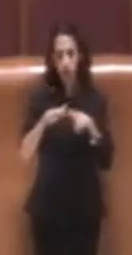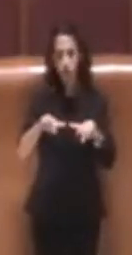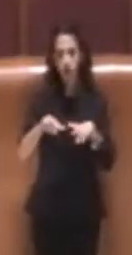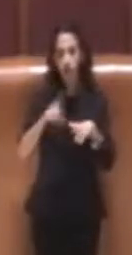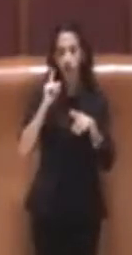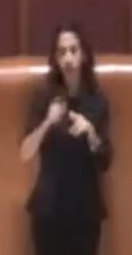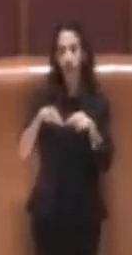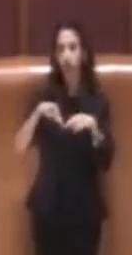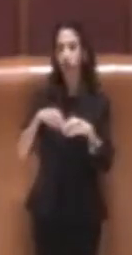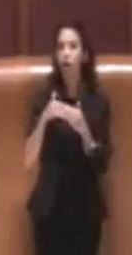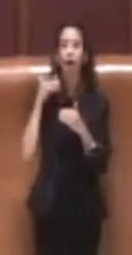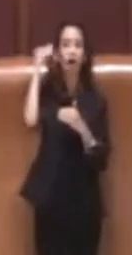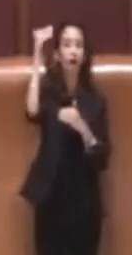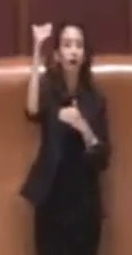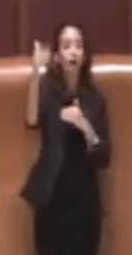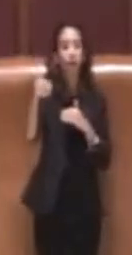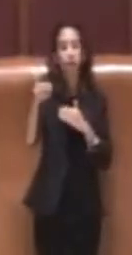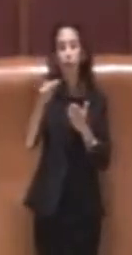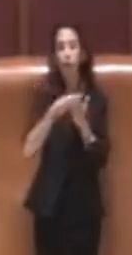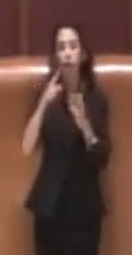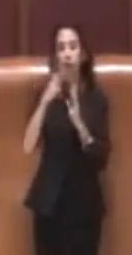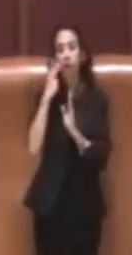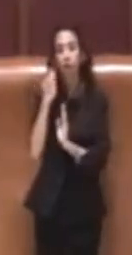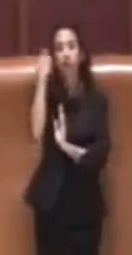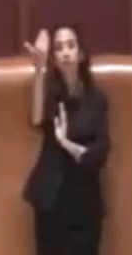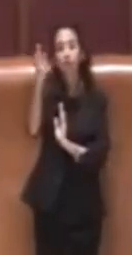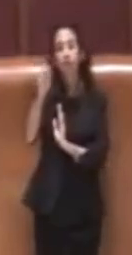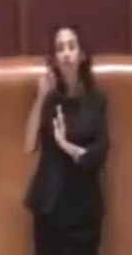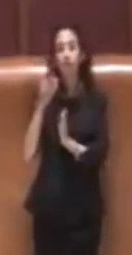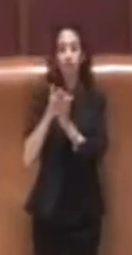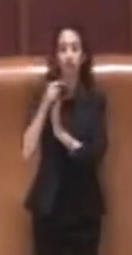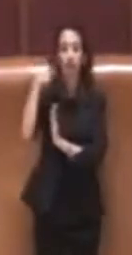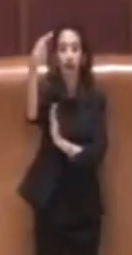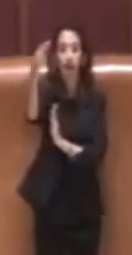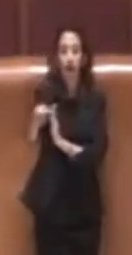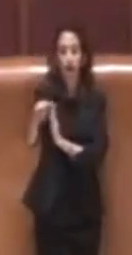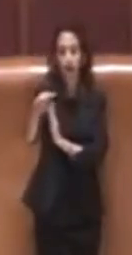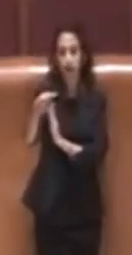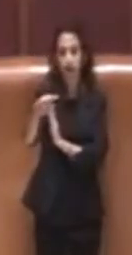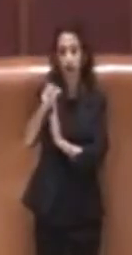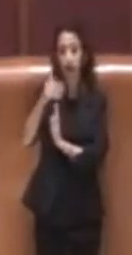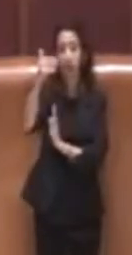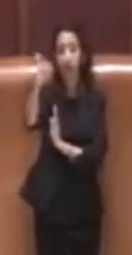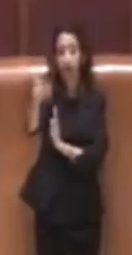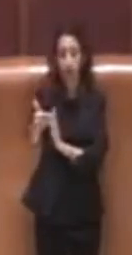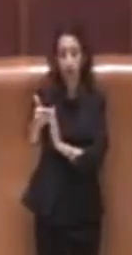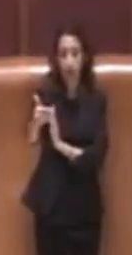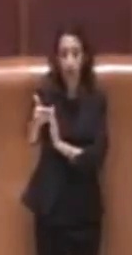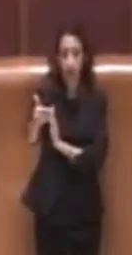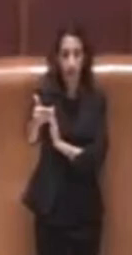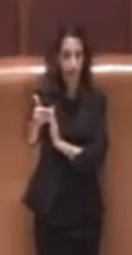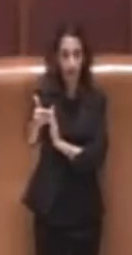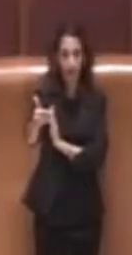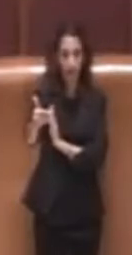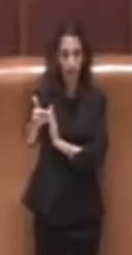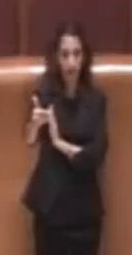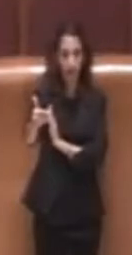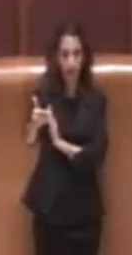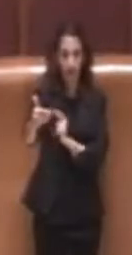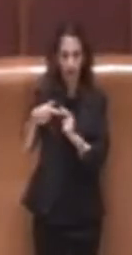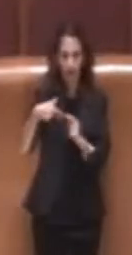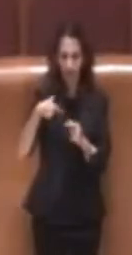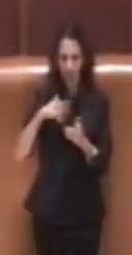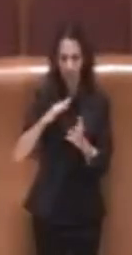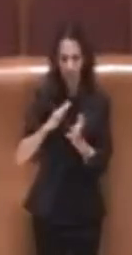sviluppo da qui a 20, 30, 40 anni, in uno strumento come il piano regolatore, che prevede uno sviluppo e poi nel momento in cui questo